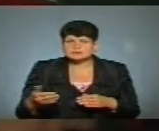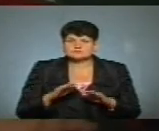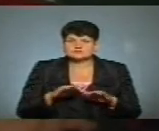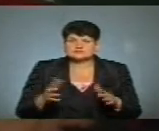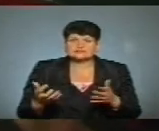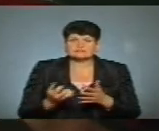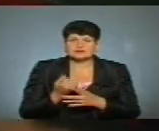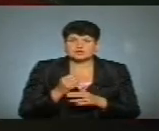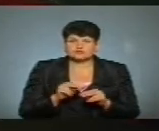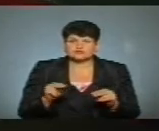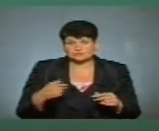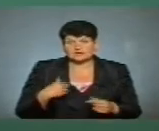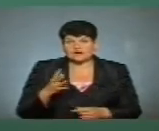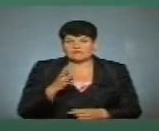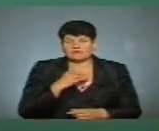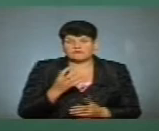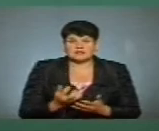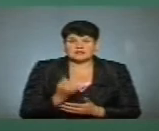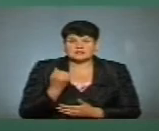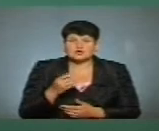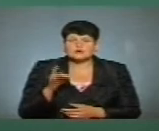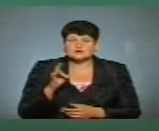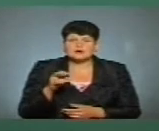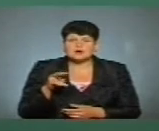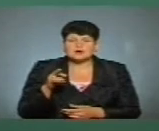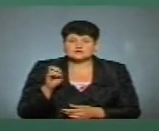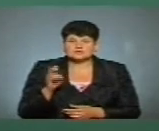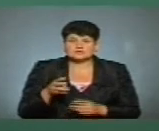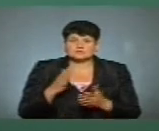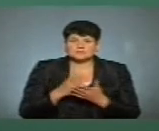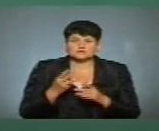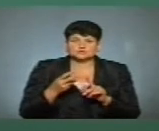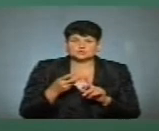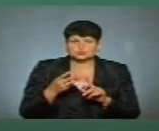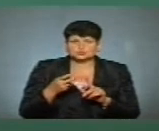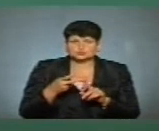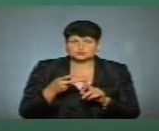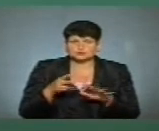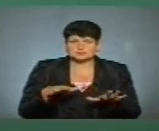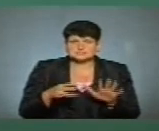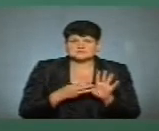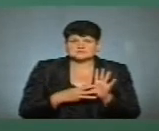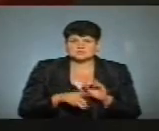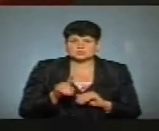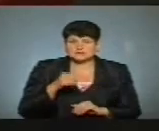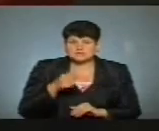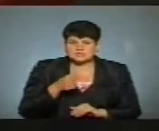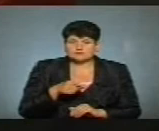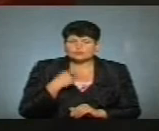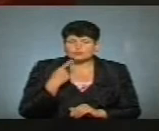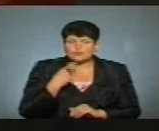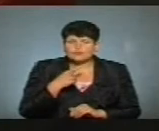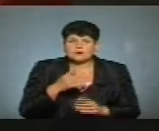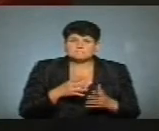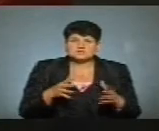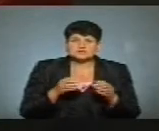виграють вчителів. Ну, от я виграв. Ростиславу Ляшчуку, який посів 2 місце на чемпіонаті, 81 рік. Чоловік каже,